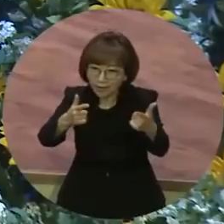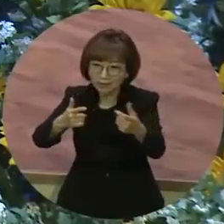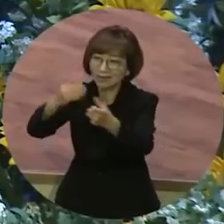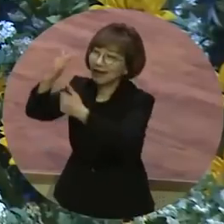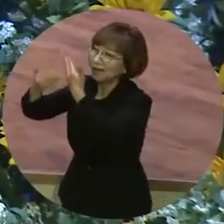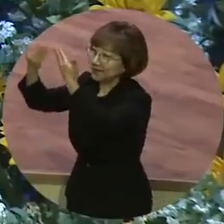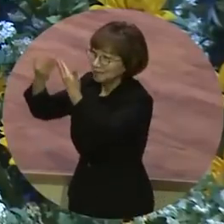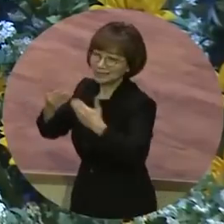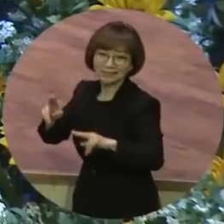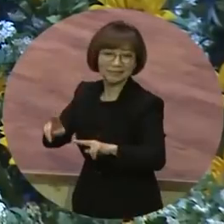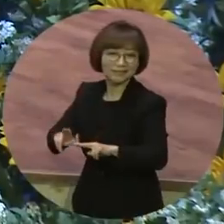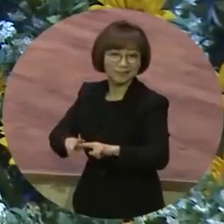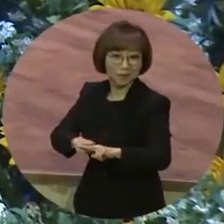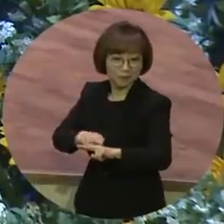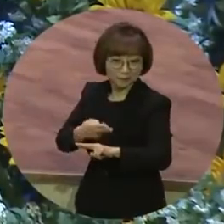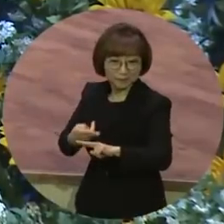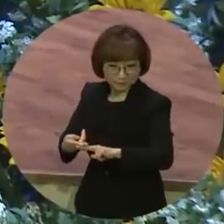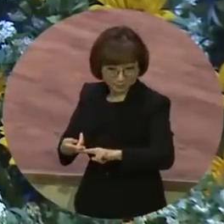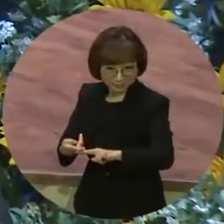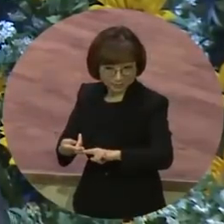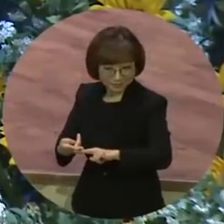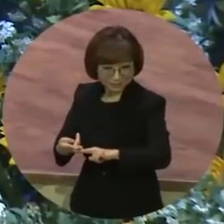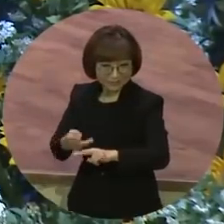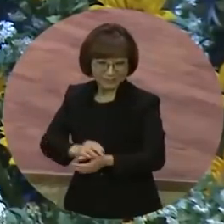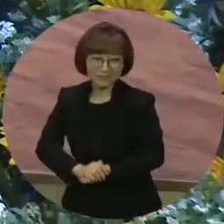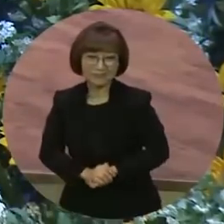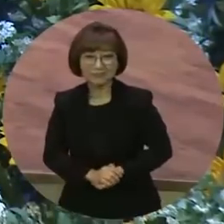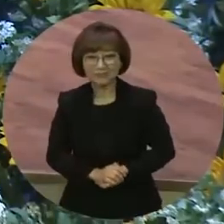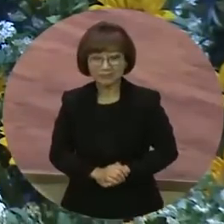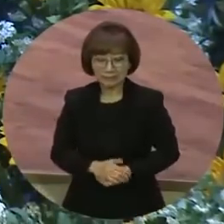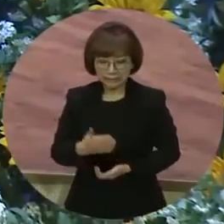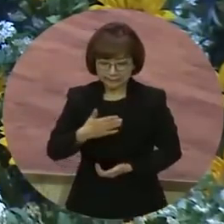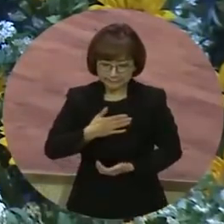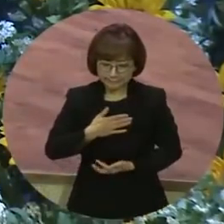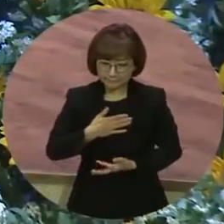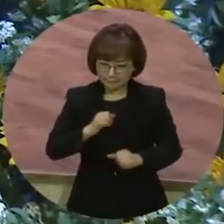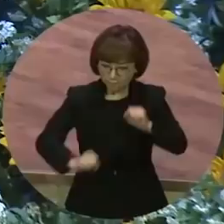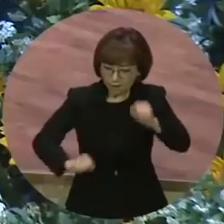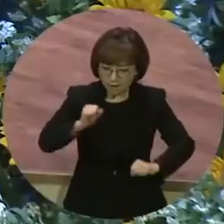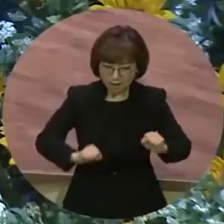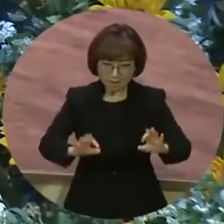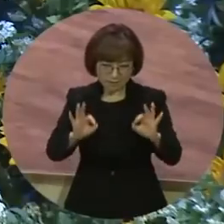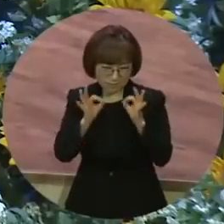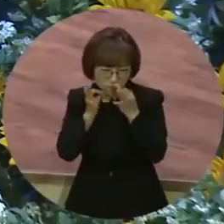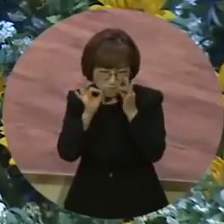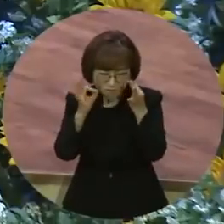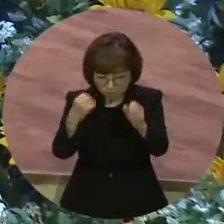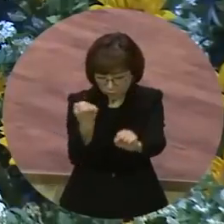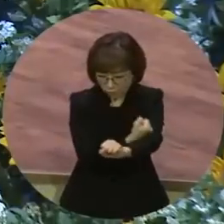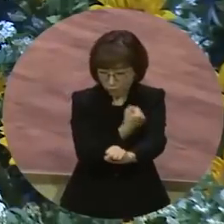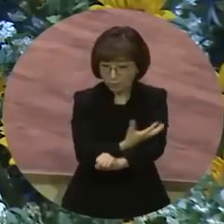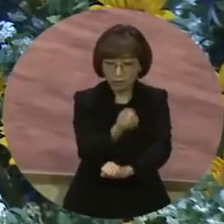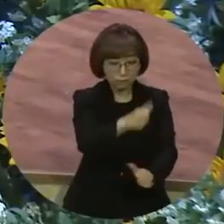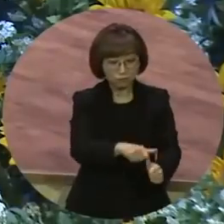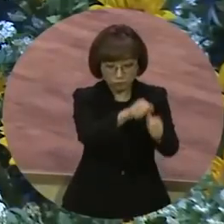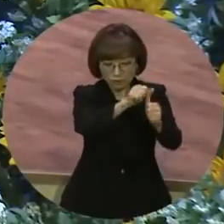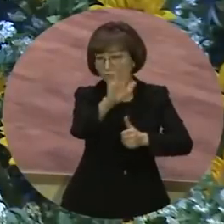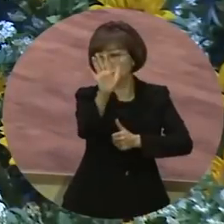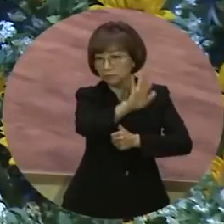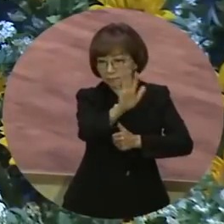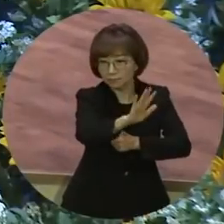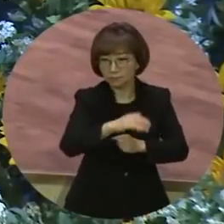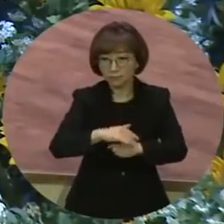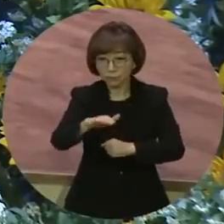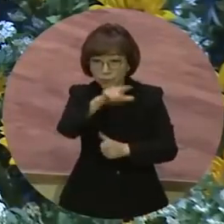하나님의 선물이라. 바울은 자신의 행위나 노력으로 이 구원받은 것이 아니고